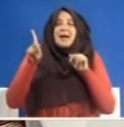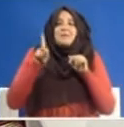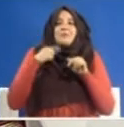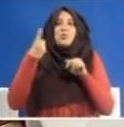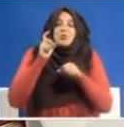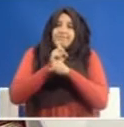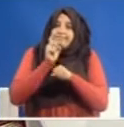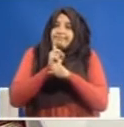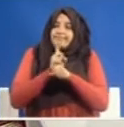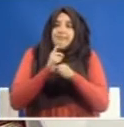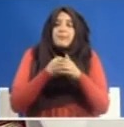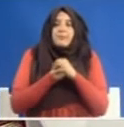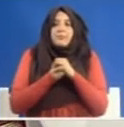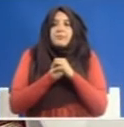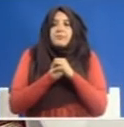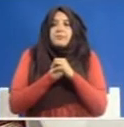نعم.